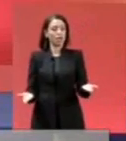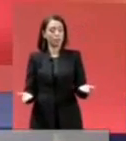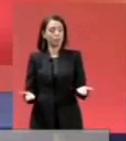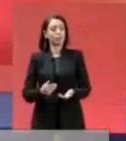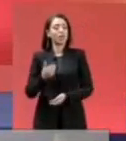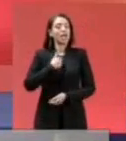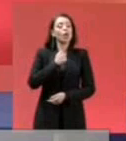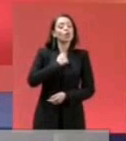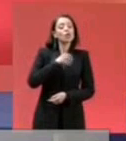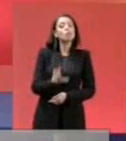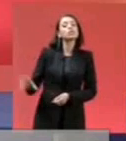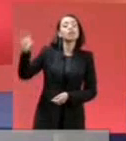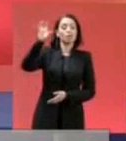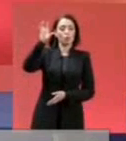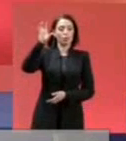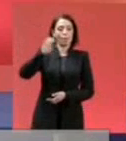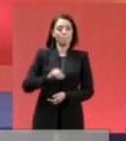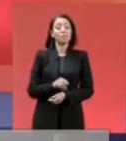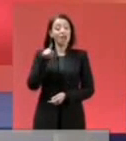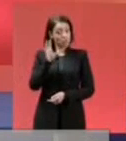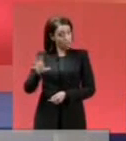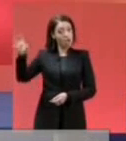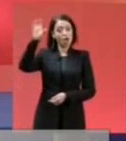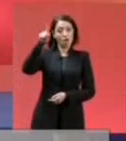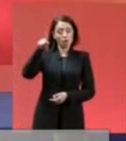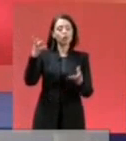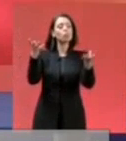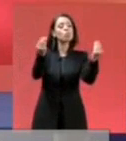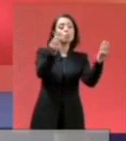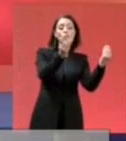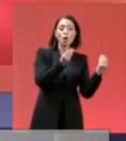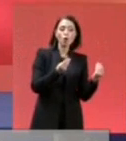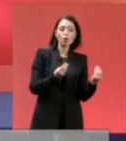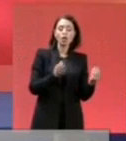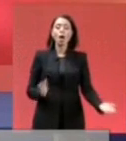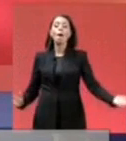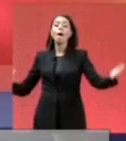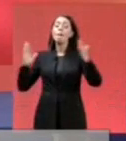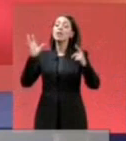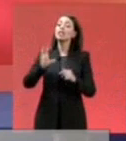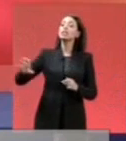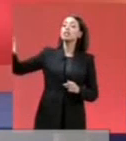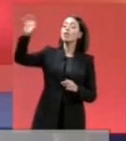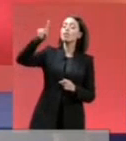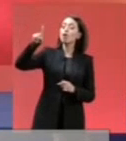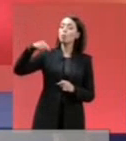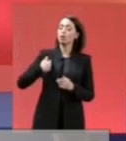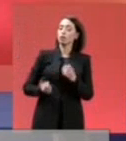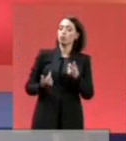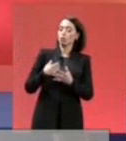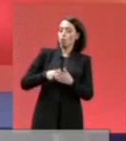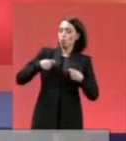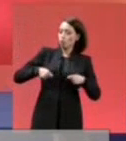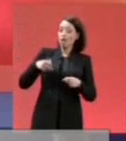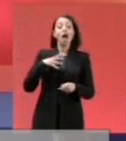η δική μας Ευρώπη. Είναι η Ευρώπη των πολλών απέναντι στην Ευρώπη των ελίτ. Είναι η Ευρώπη